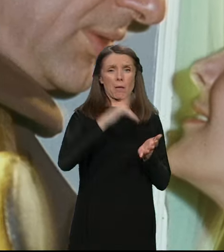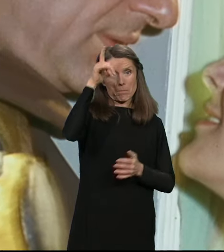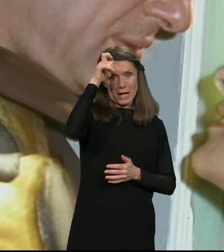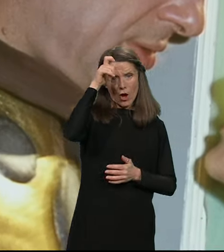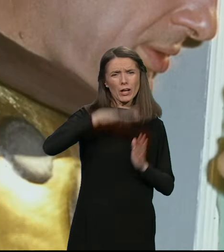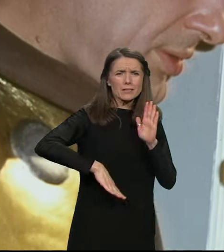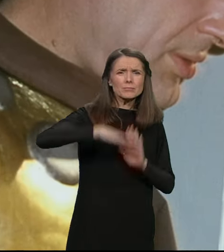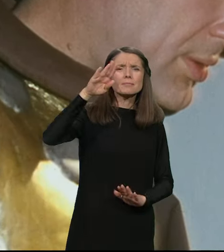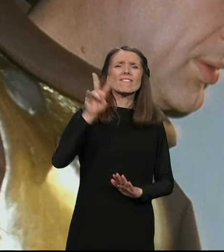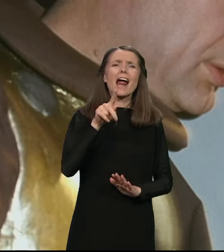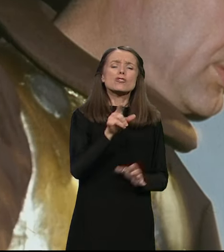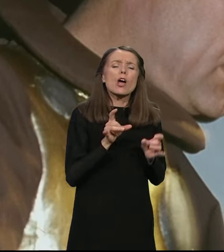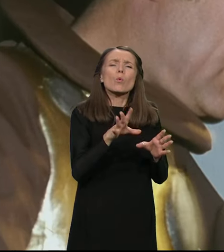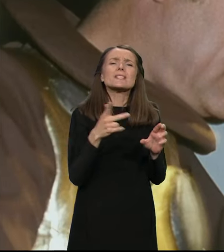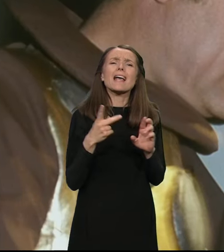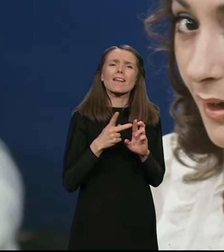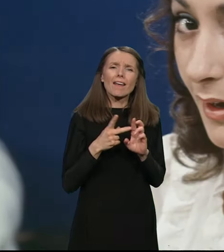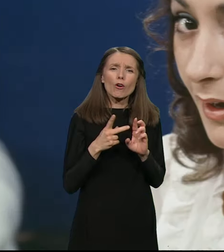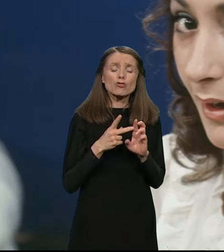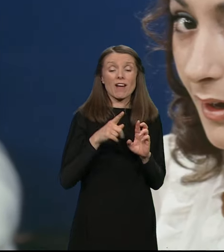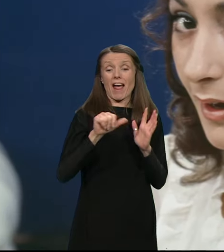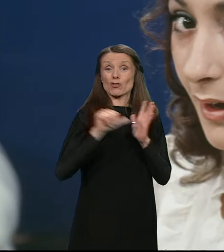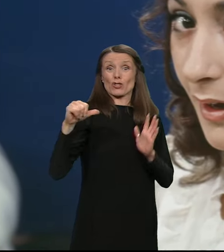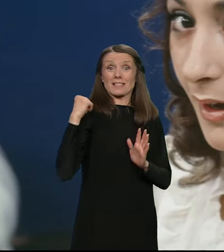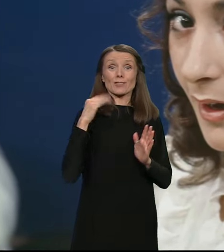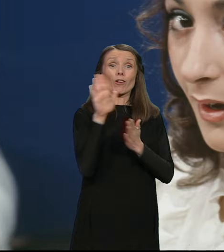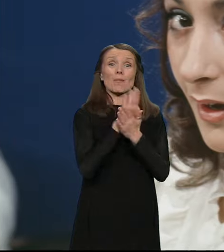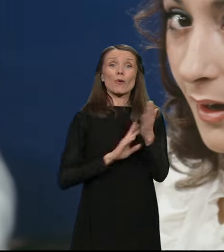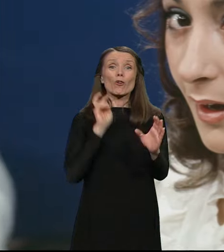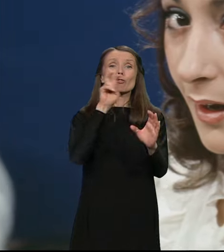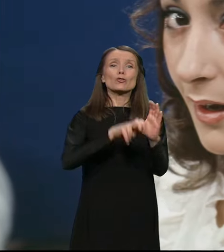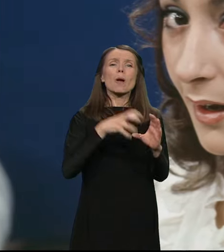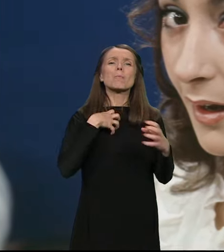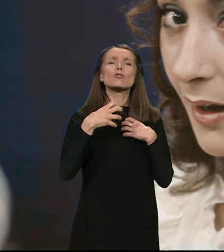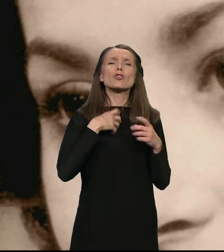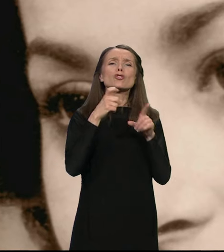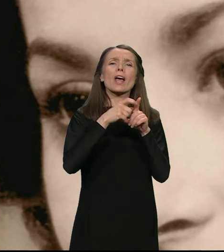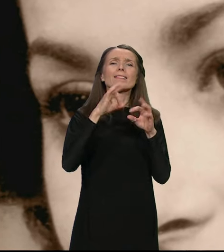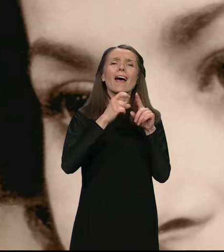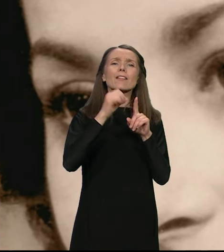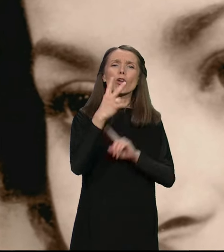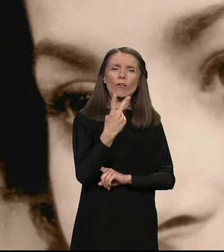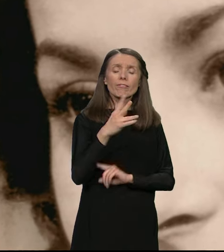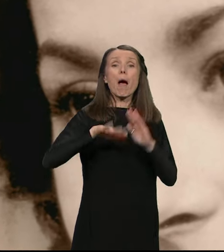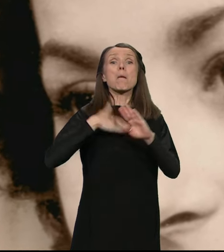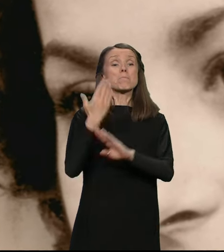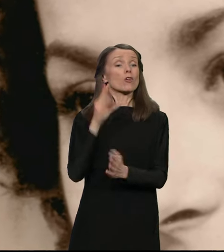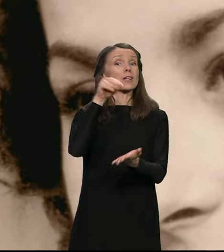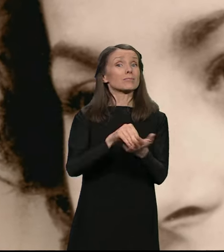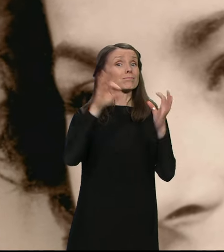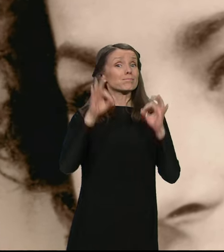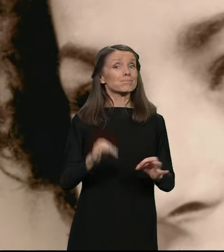je na Vračaru u Njegoševoj ulici. Sa 16 godina počinje da glumi u pozorištu Dadov. Zatim je upisala glumu na